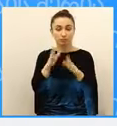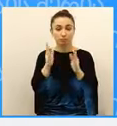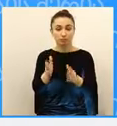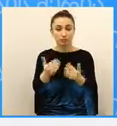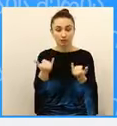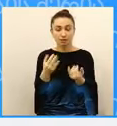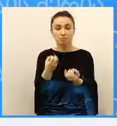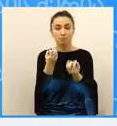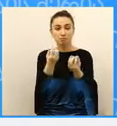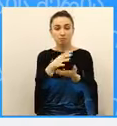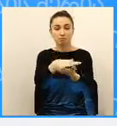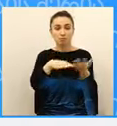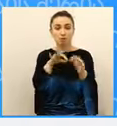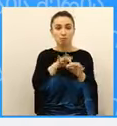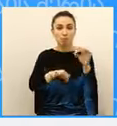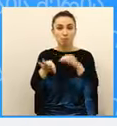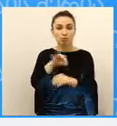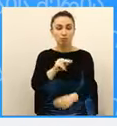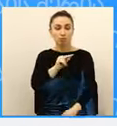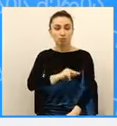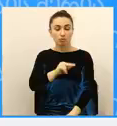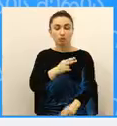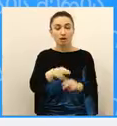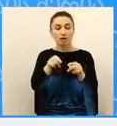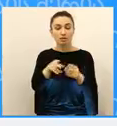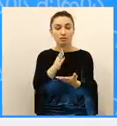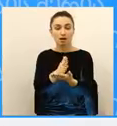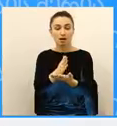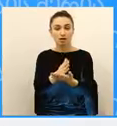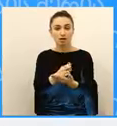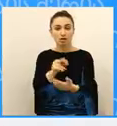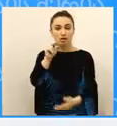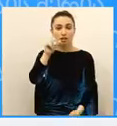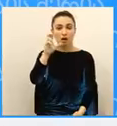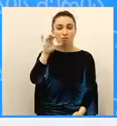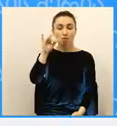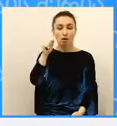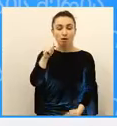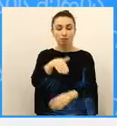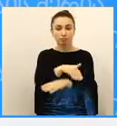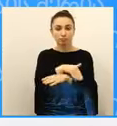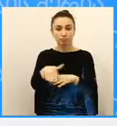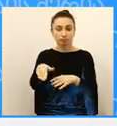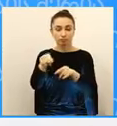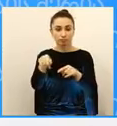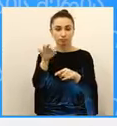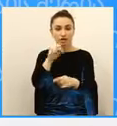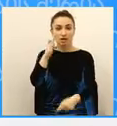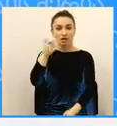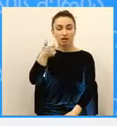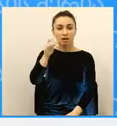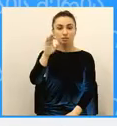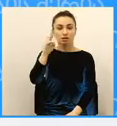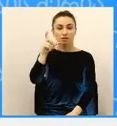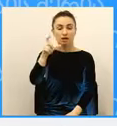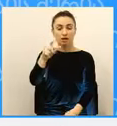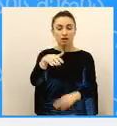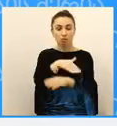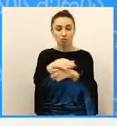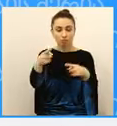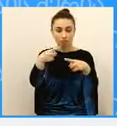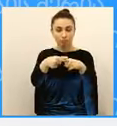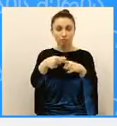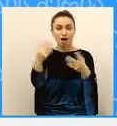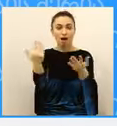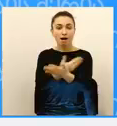დღეს მიმდინარეობს პროექტზე მუშაობა. ეს არის ჭაბუ ამერიჯიბის გზატკეცილისა და ყიფშიძის ქუჩის დამაკავშირებელი